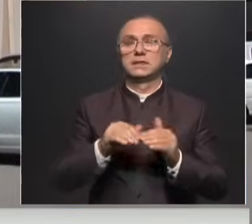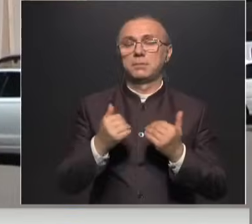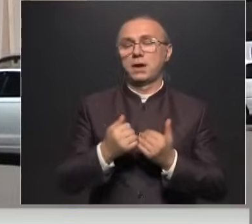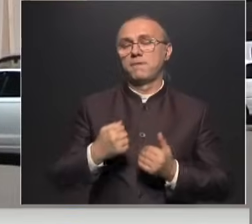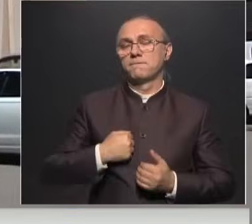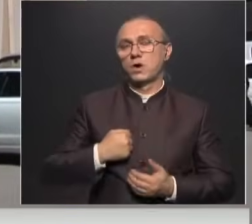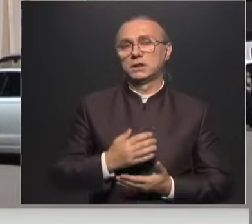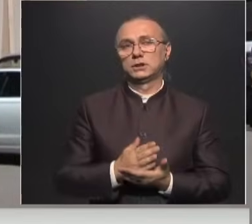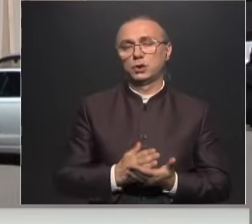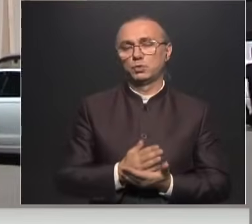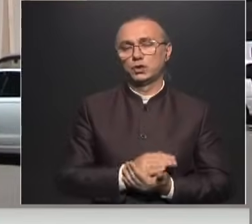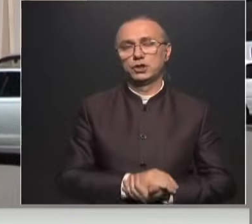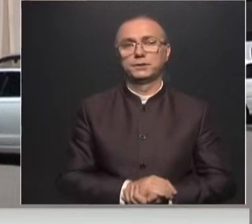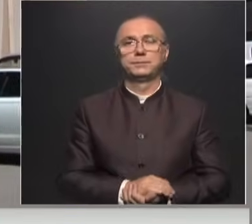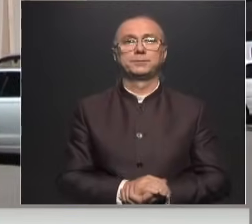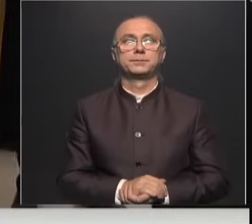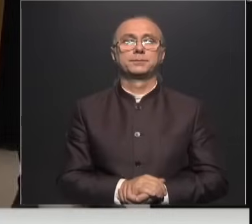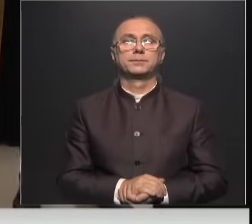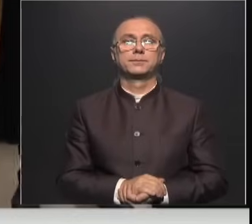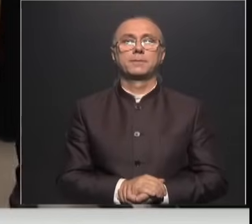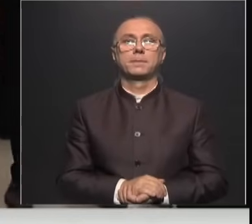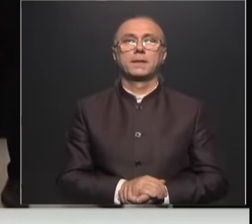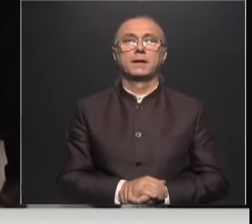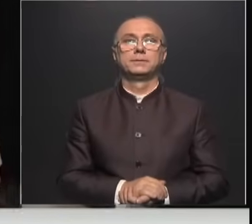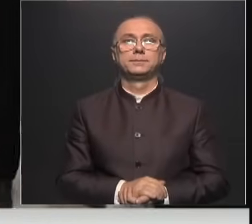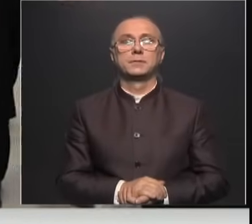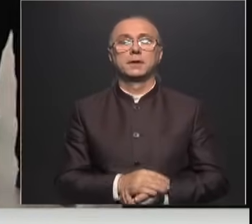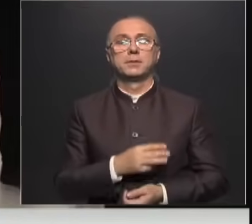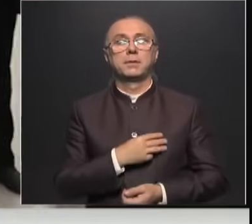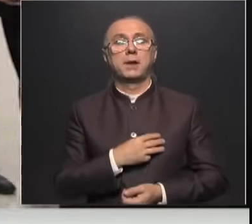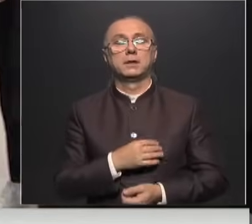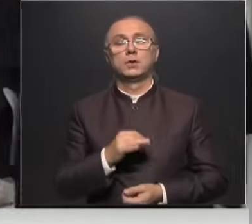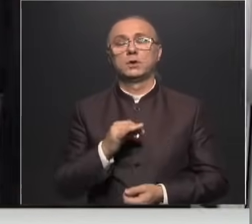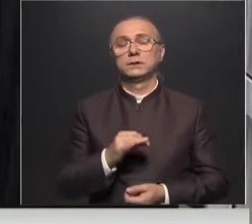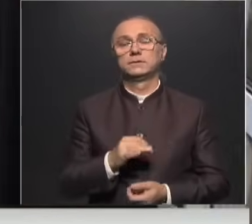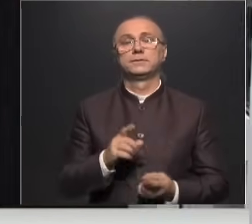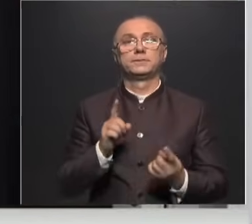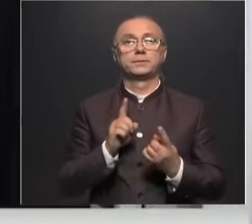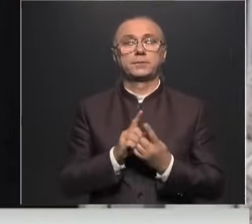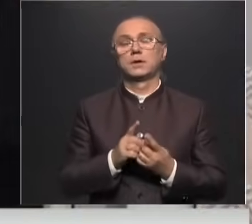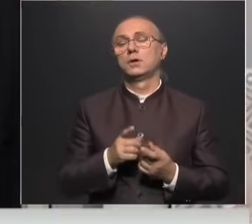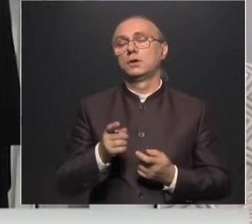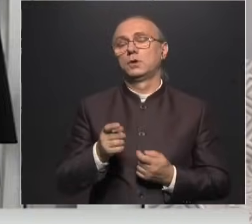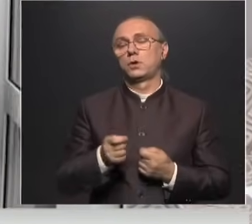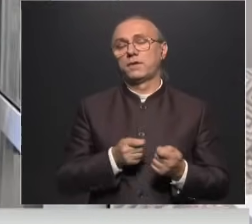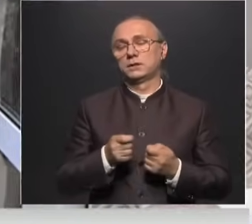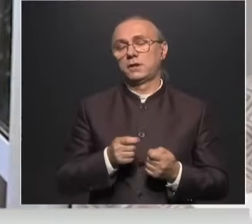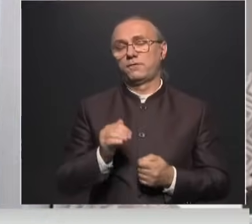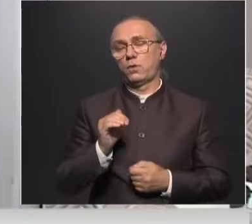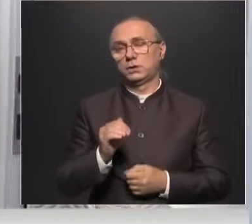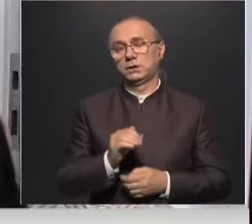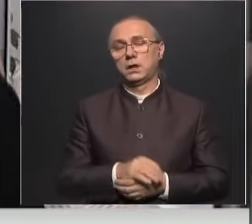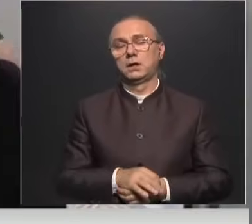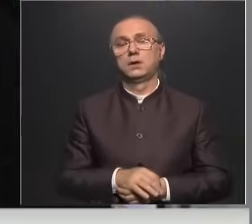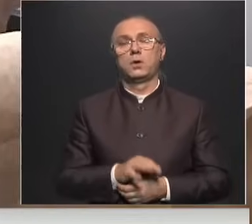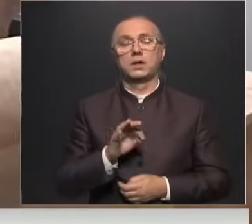В стенах филиала фонда «Защитники Отечества» митрополита Иосифа встретила руководитель Ольга Павловна Лоцман. Визит начался со